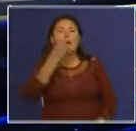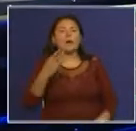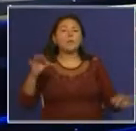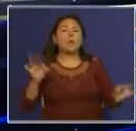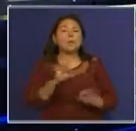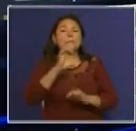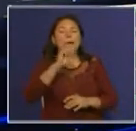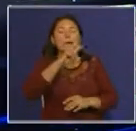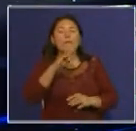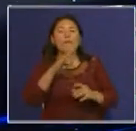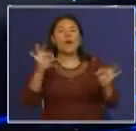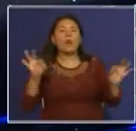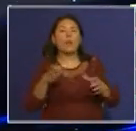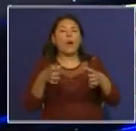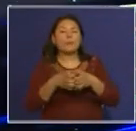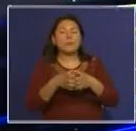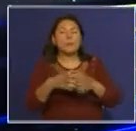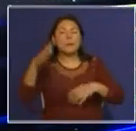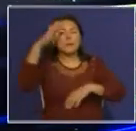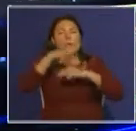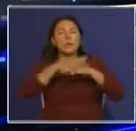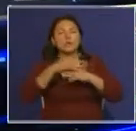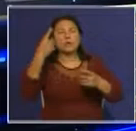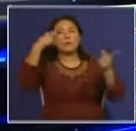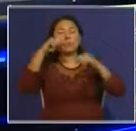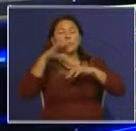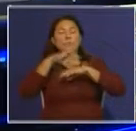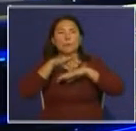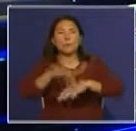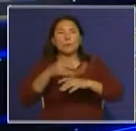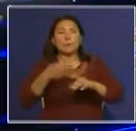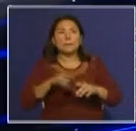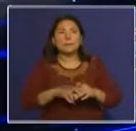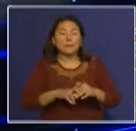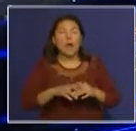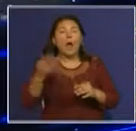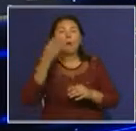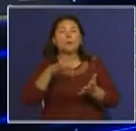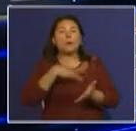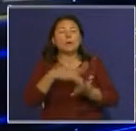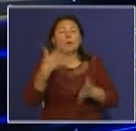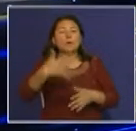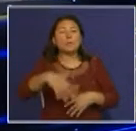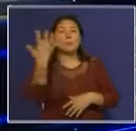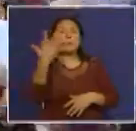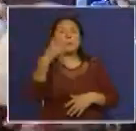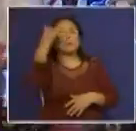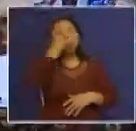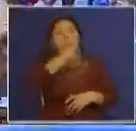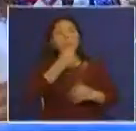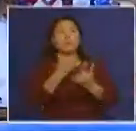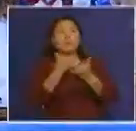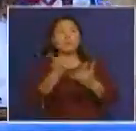Ақтаусазы фольклорлық ансамблі шығармашылық кешін өткізді. Шара рухани жаңғыру бағдарламасы аясында Ақтау қаласының 55 жылдығына орай арнайы